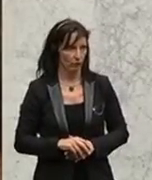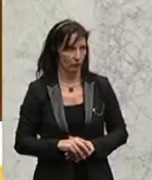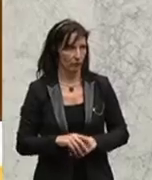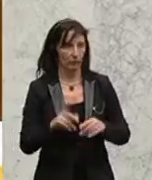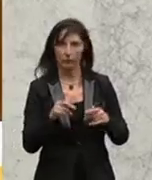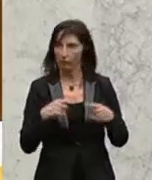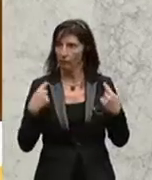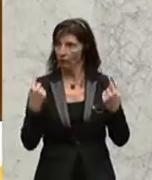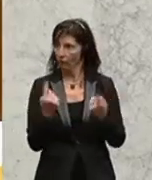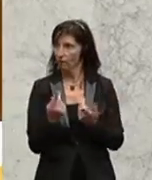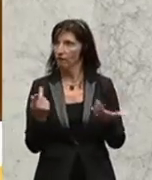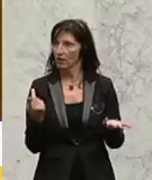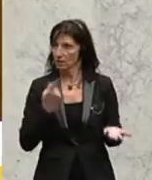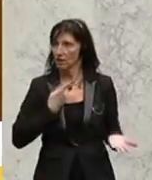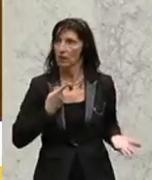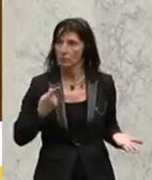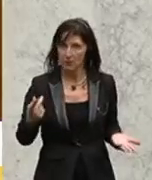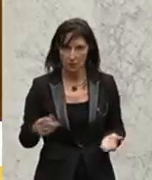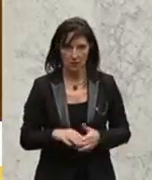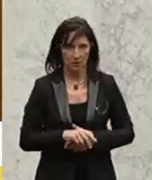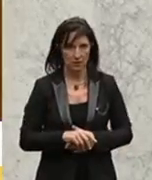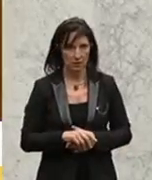Wir selbst sind...